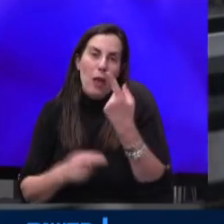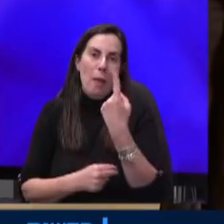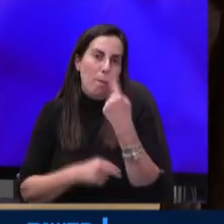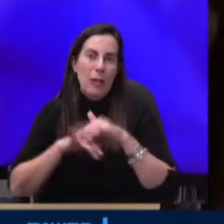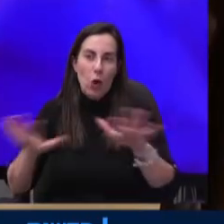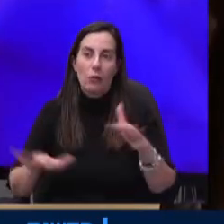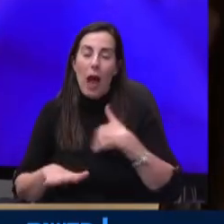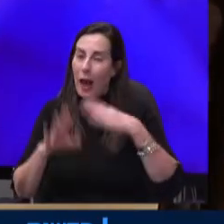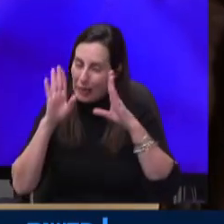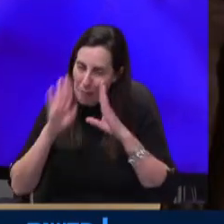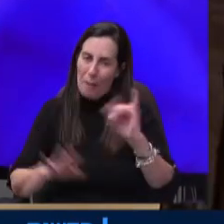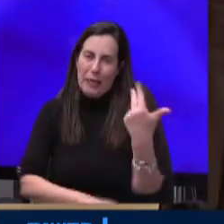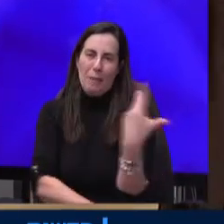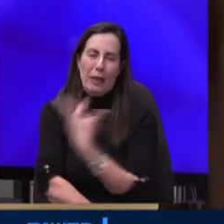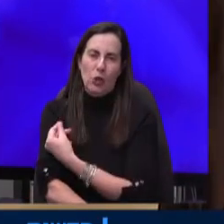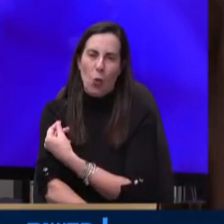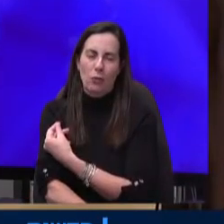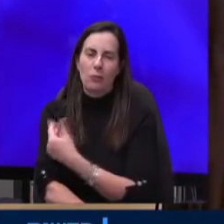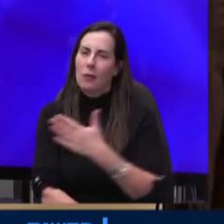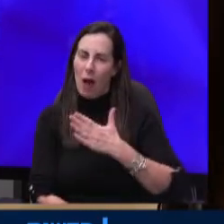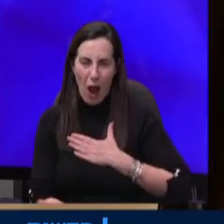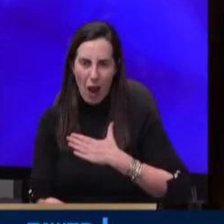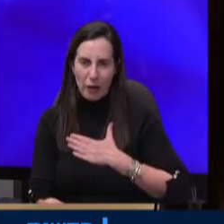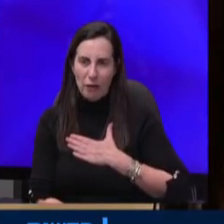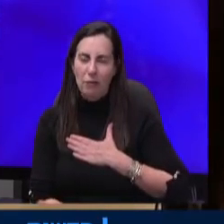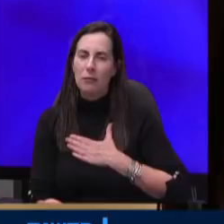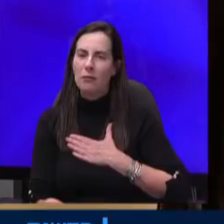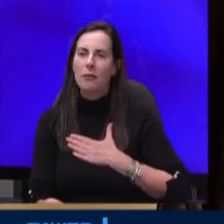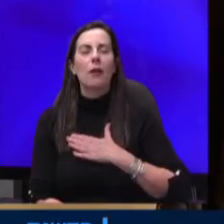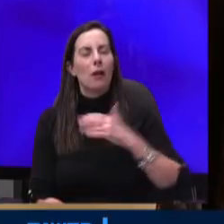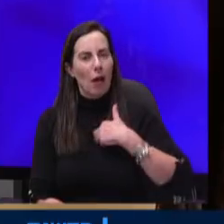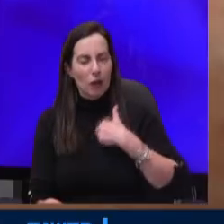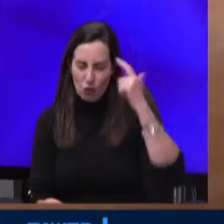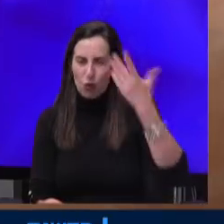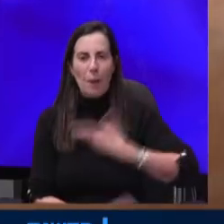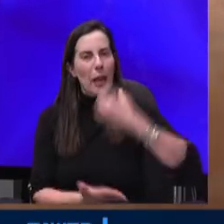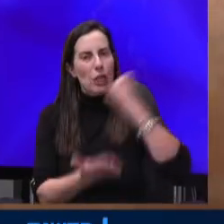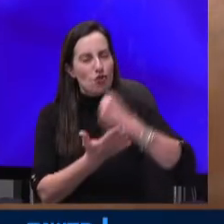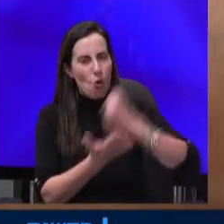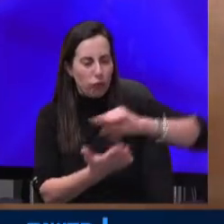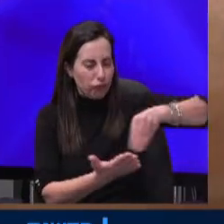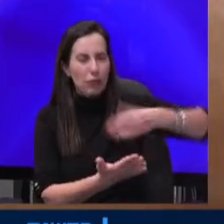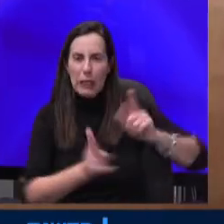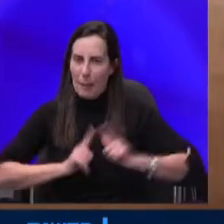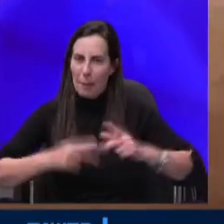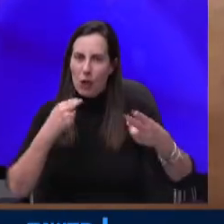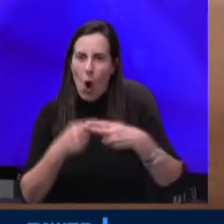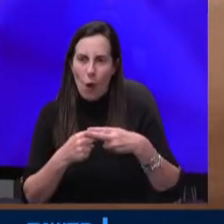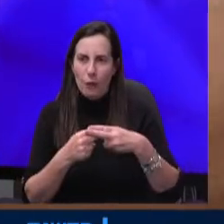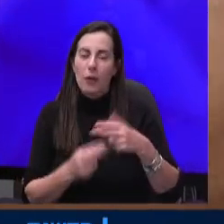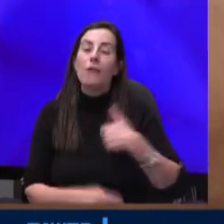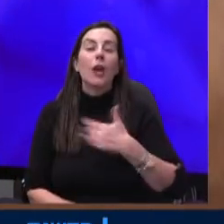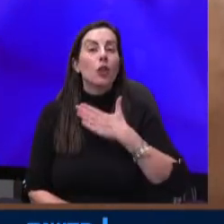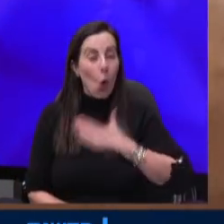הזה. אני מצפה שהוא יקבל את האישורים המתאימים בימים הקרובים ביותר, ואני רוצה שאזרחי